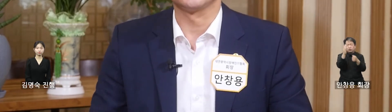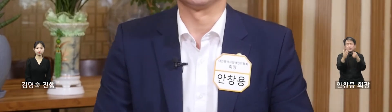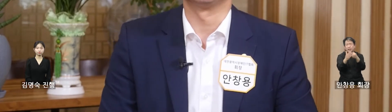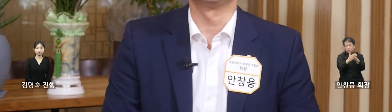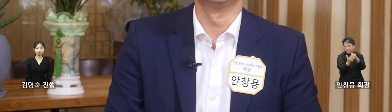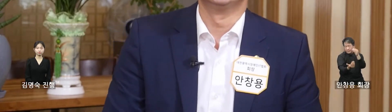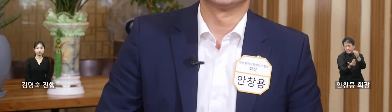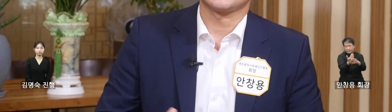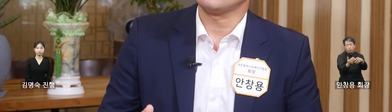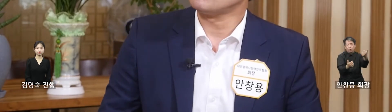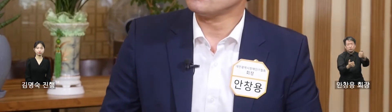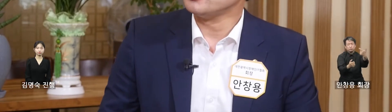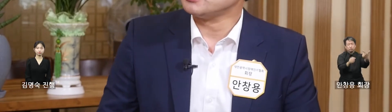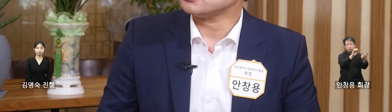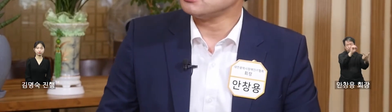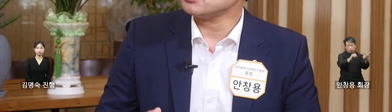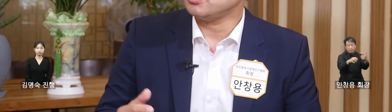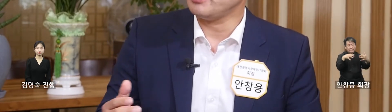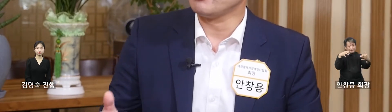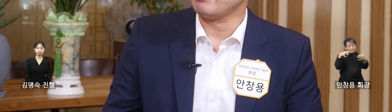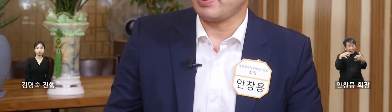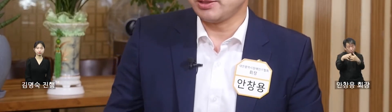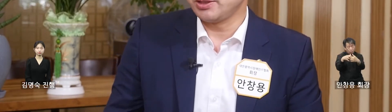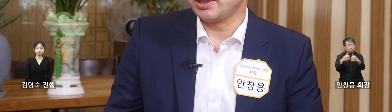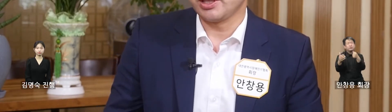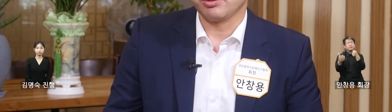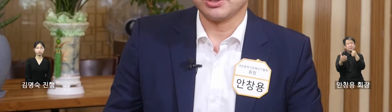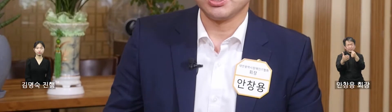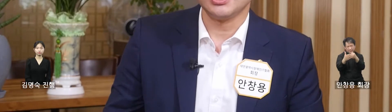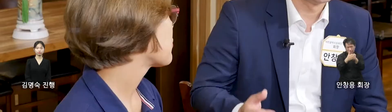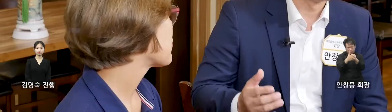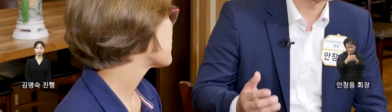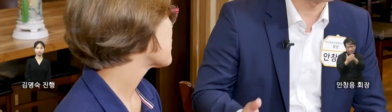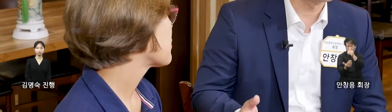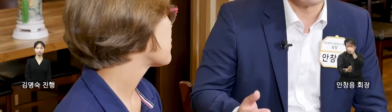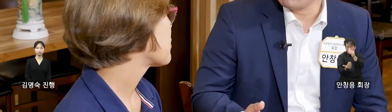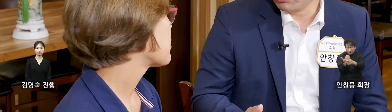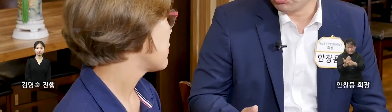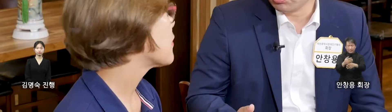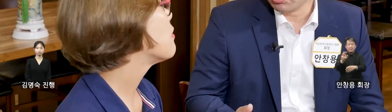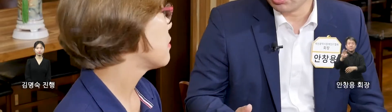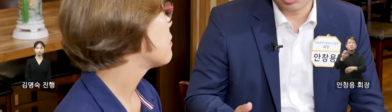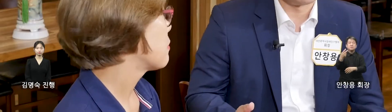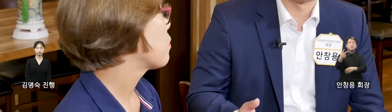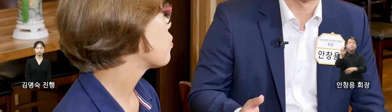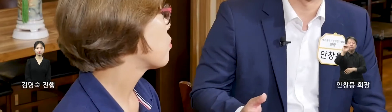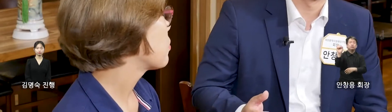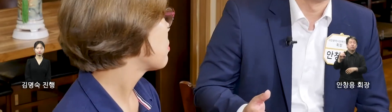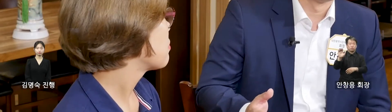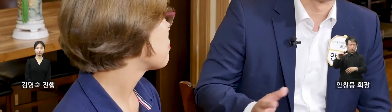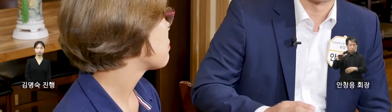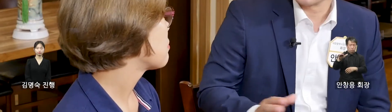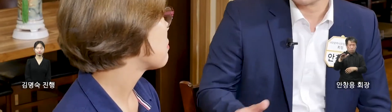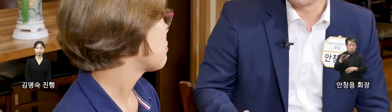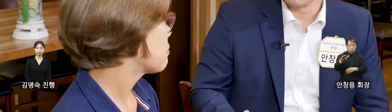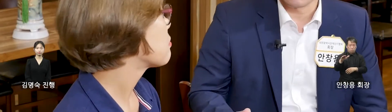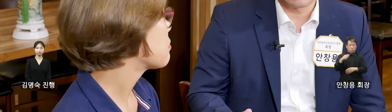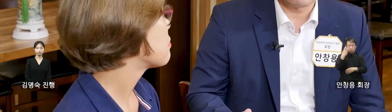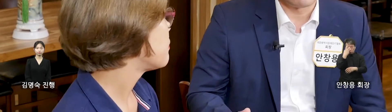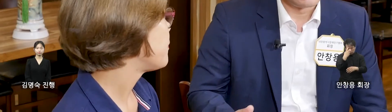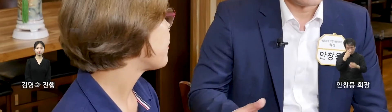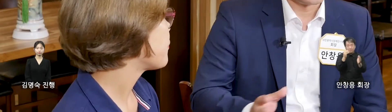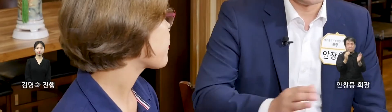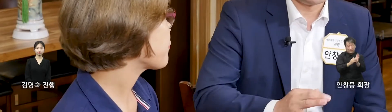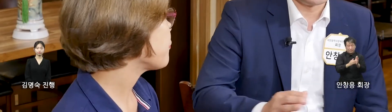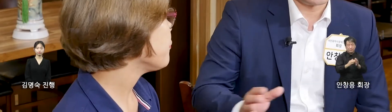정도, 그리고 사고로 인해서 질병 발생 원인이 32% 정도 이렇게 조사가 되고